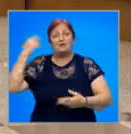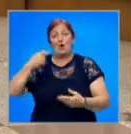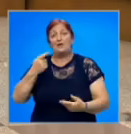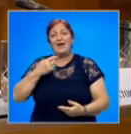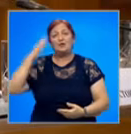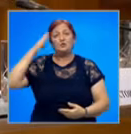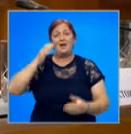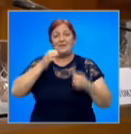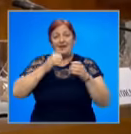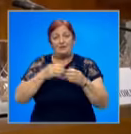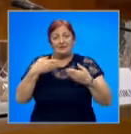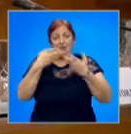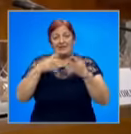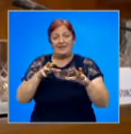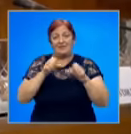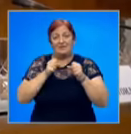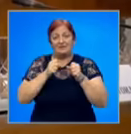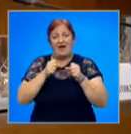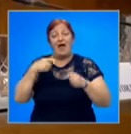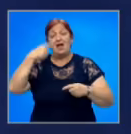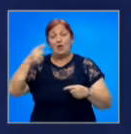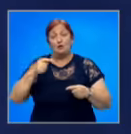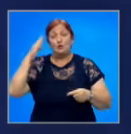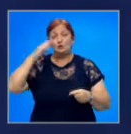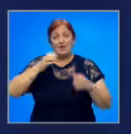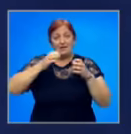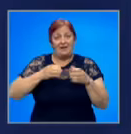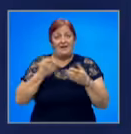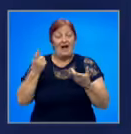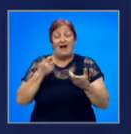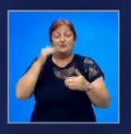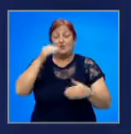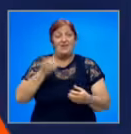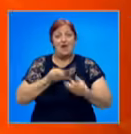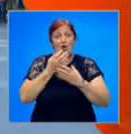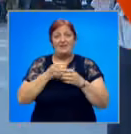ни служебен кабинет ще предаде властта на друг служебен кабинет. Какъв ще бъде новият?